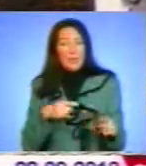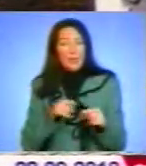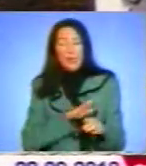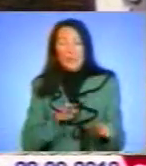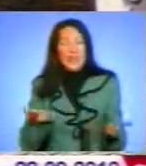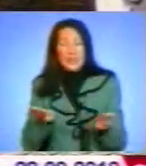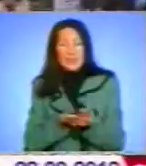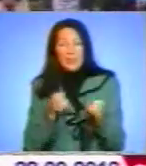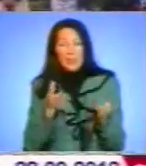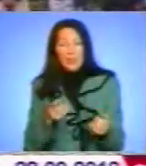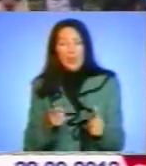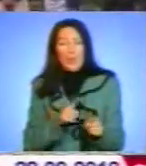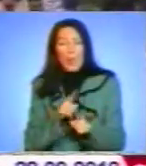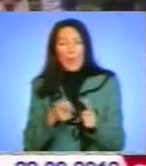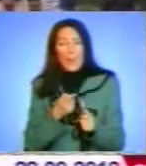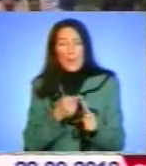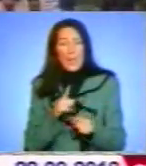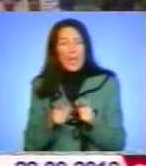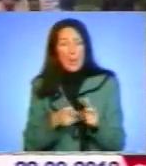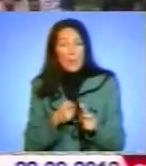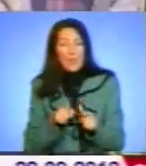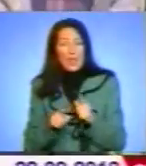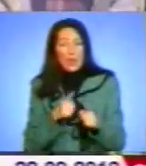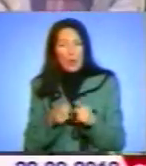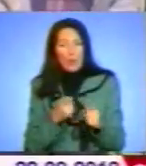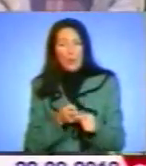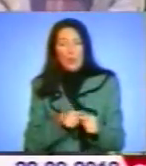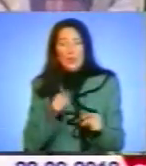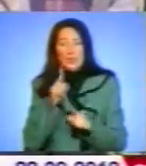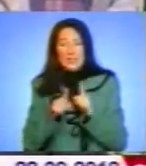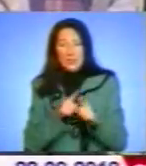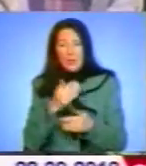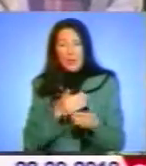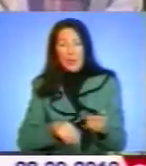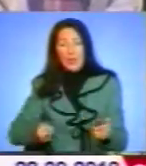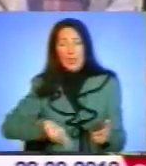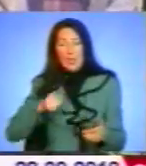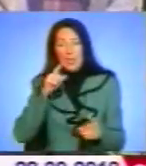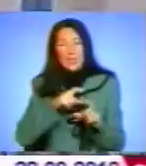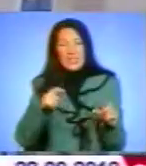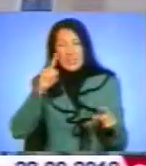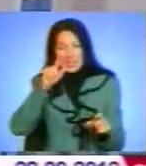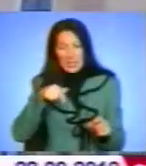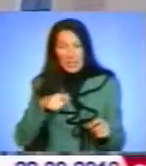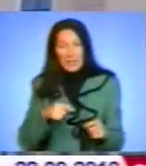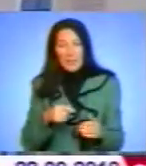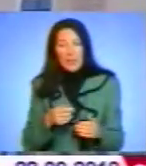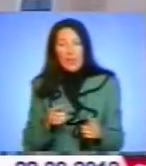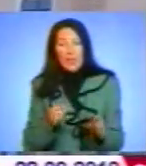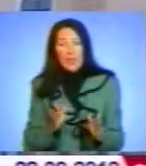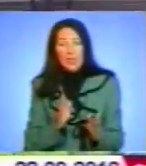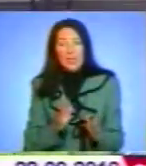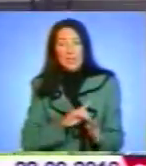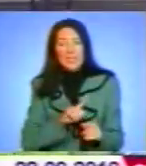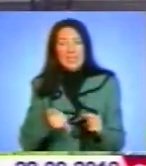інструкціями перейменована. Про ці зміни у програмі директори шкіл знали ще до літньої відпустки. І лише через неповне чи неправильне